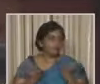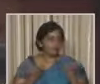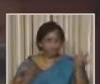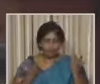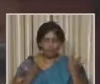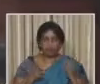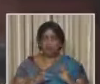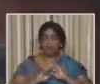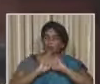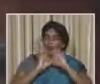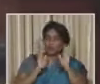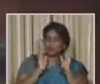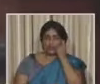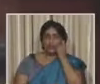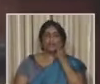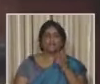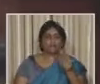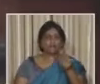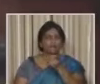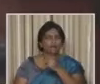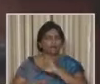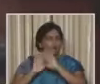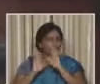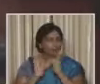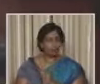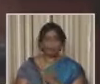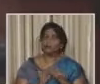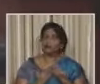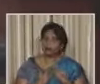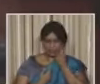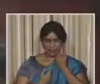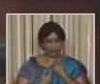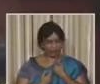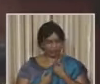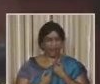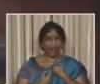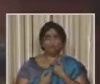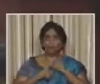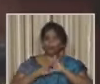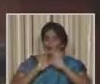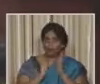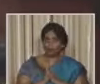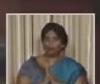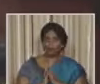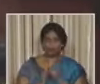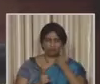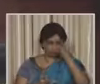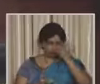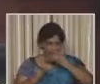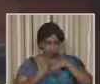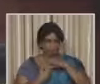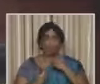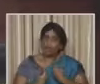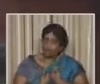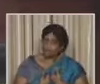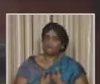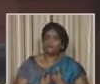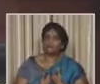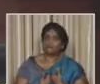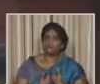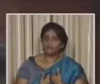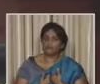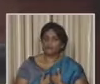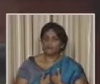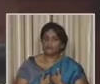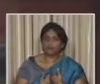கூற முடியாது. ஒவ்வொருவருக்கும் ஒரு சந்தேகம் இருக்கின்றது, ஒரு திகைப்பு இருக்கின்றது, ஒரு பரபரப்பு இருக்கின்றது, என்னிடம் இருக்கின்றது,